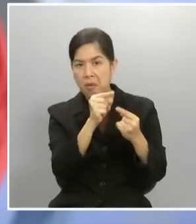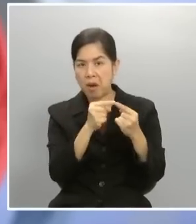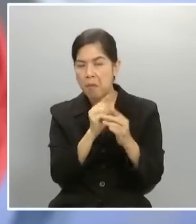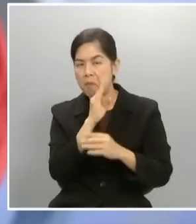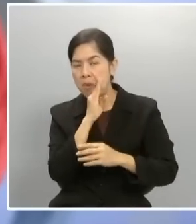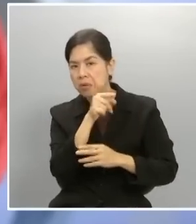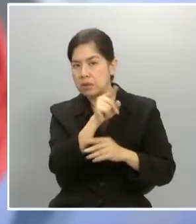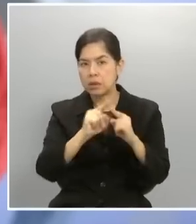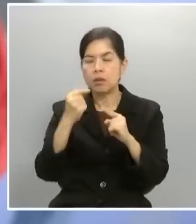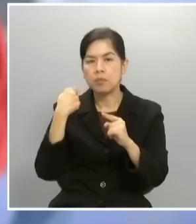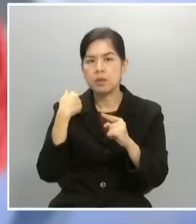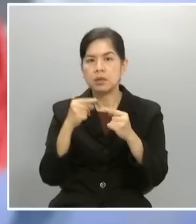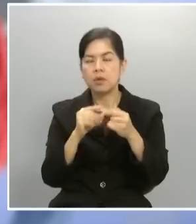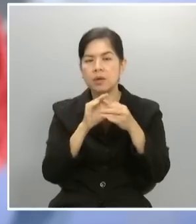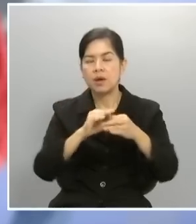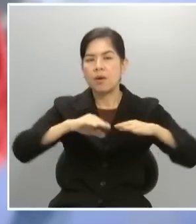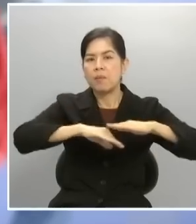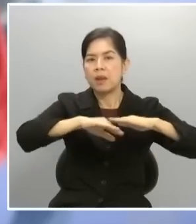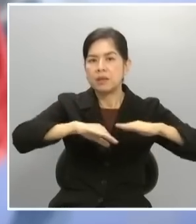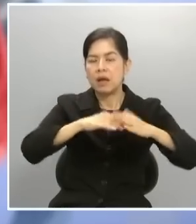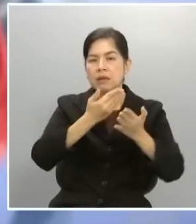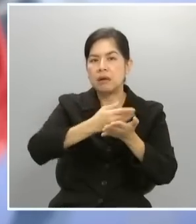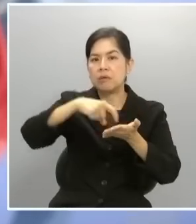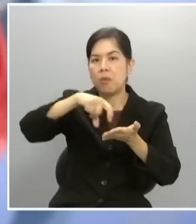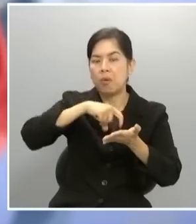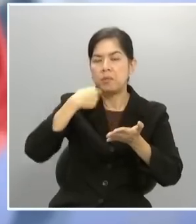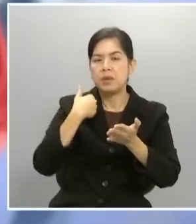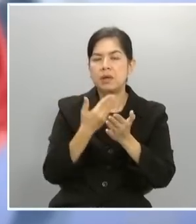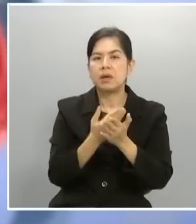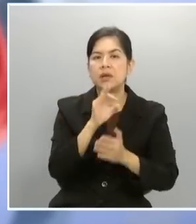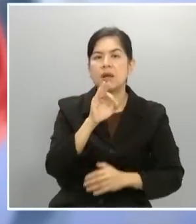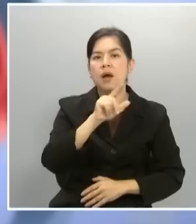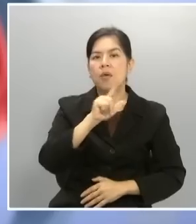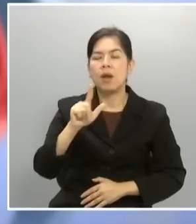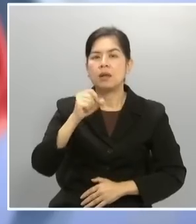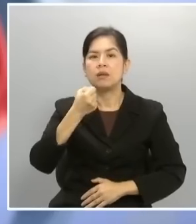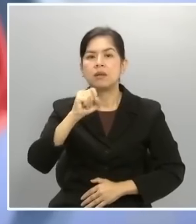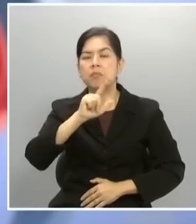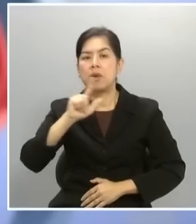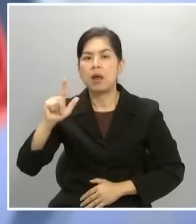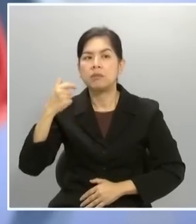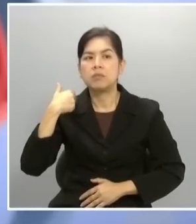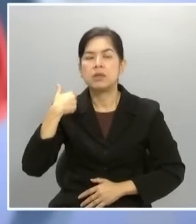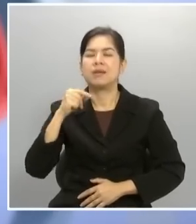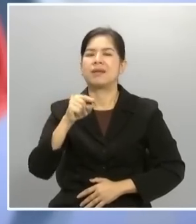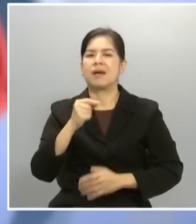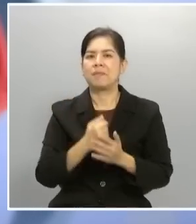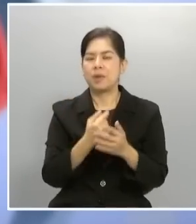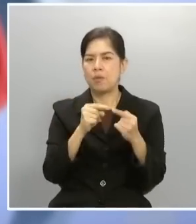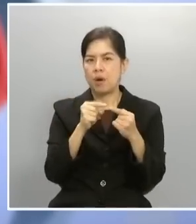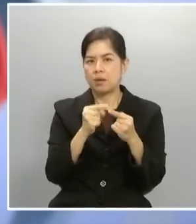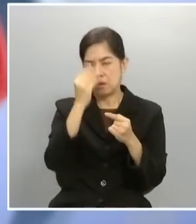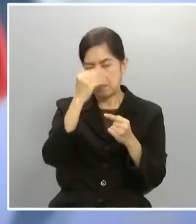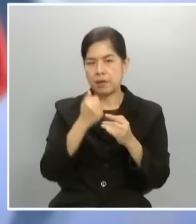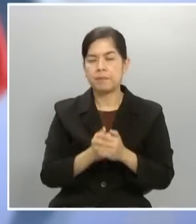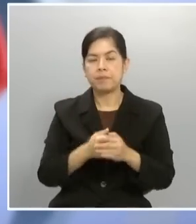ฐานการโอนเงินให้นะว่าเป็นโอนเงินให้ 9ล้าน 10ล้านต่างๆนานาเรื่องนี้มันมีหลักฐานบางอย่างนะนะที่หลายคนอาจจะไม่เคย